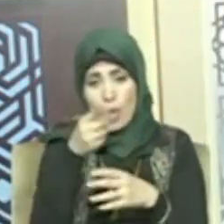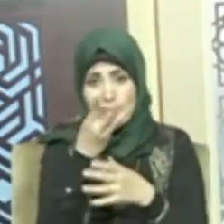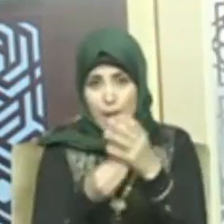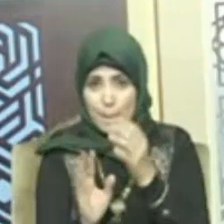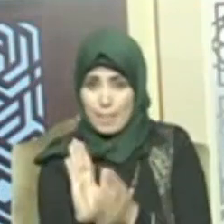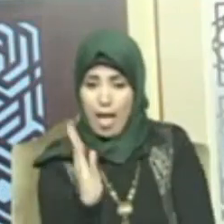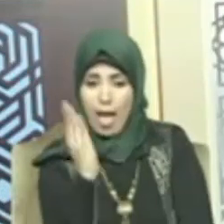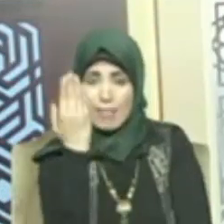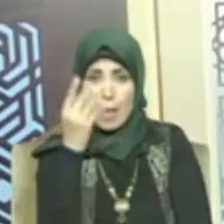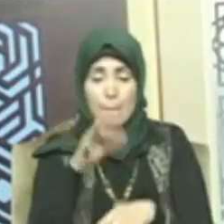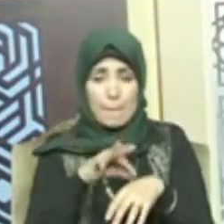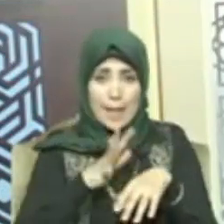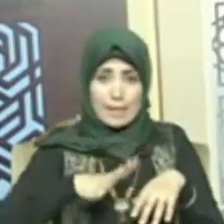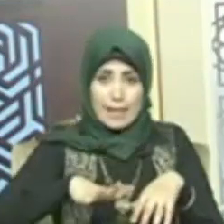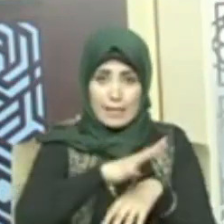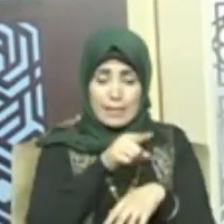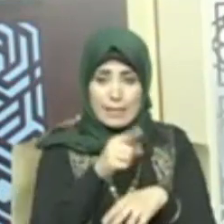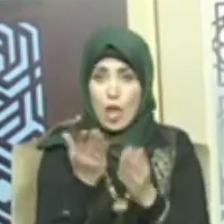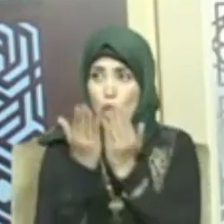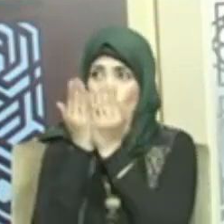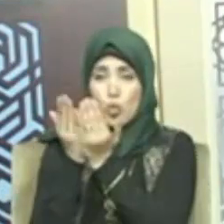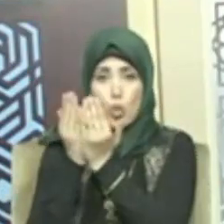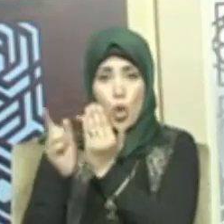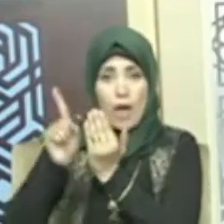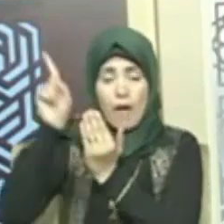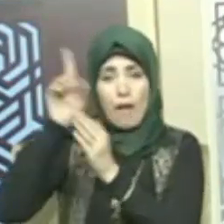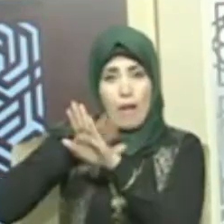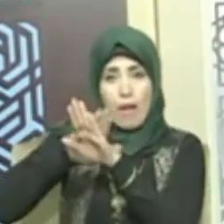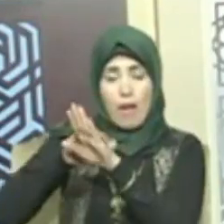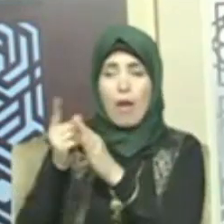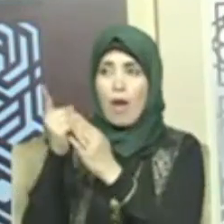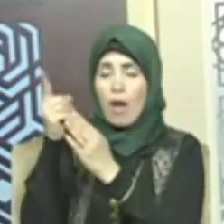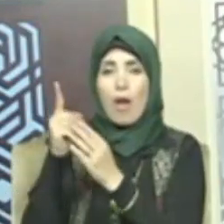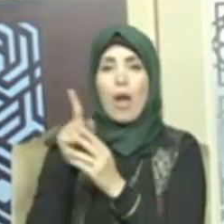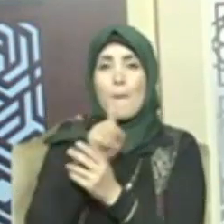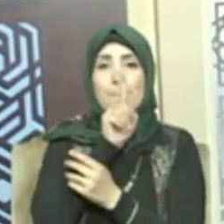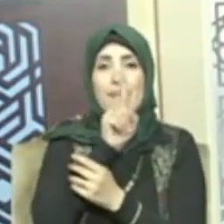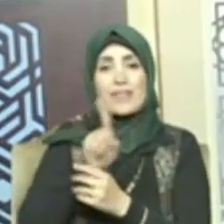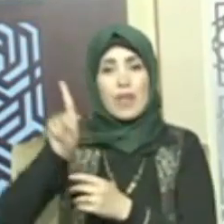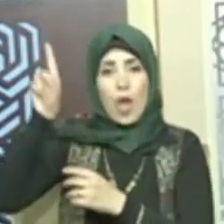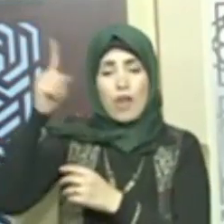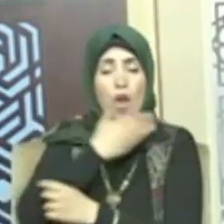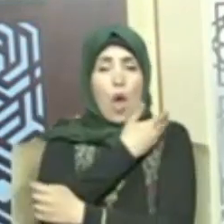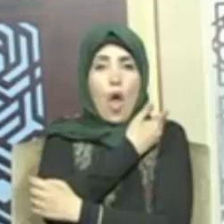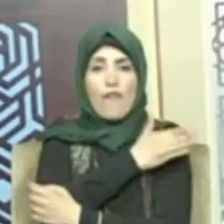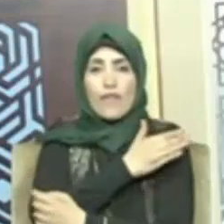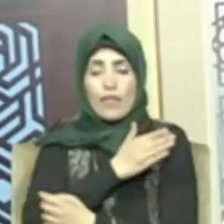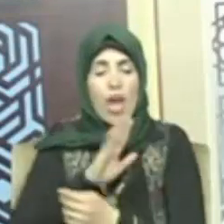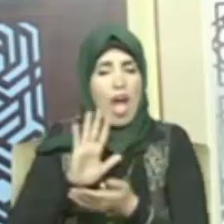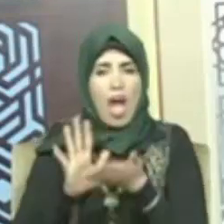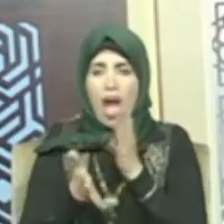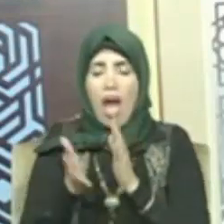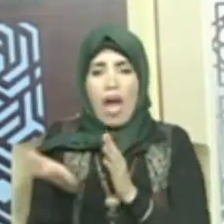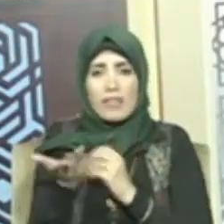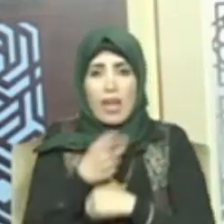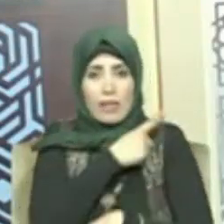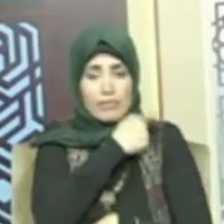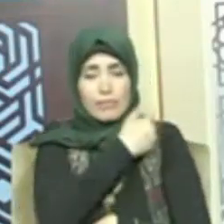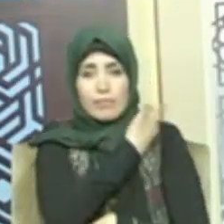دعوتني واجوتني إلا غفرت لك على ما كان منك ولا